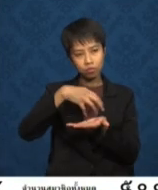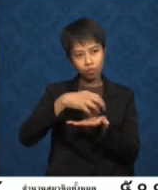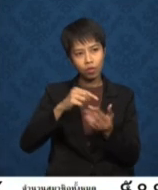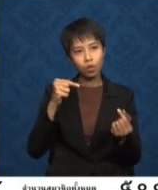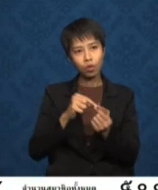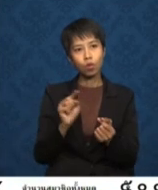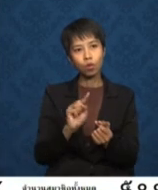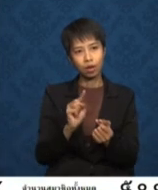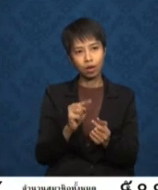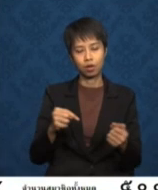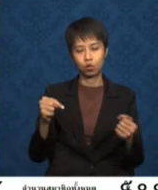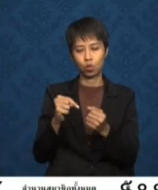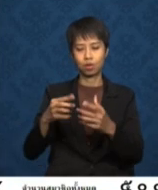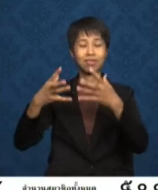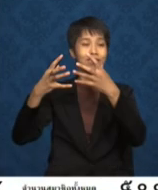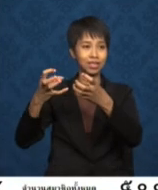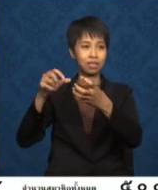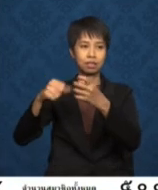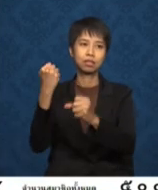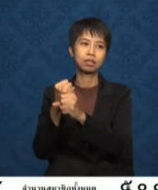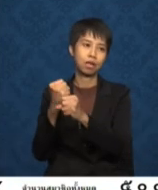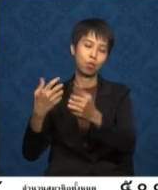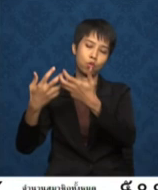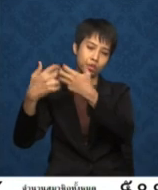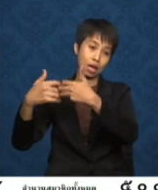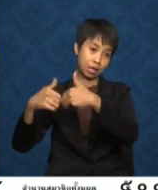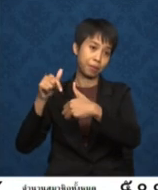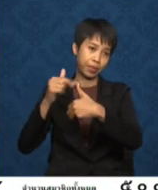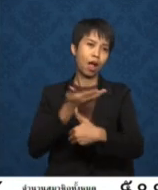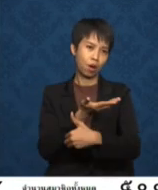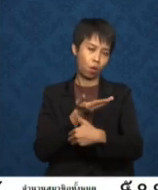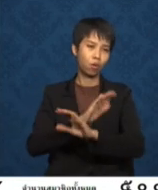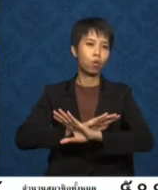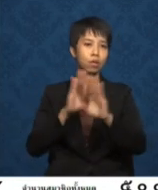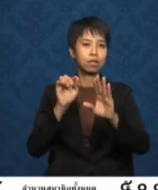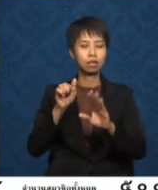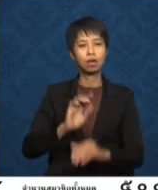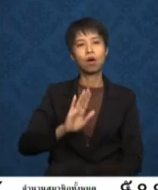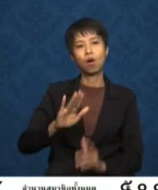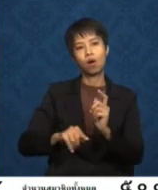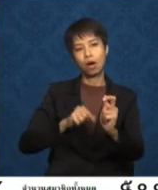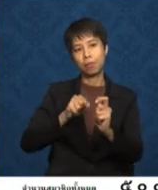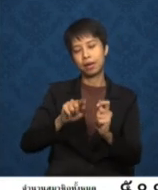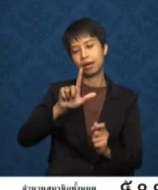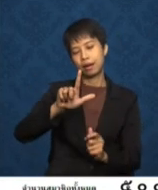กเลิกปรดกาศแล่งหนอุตสาหกรมในพ้นที่ตำบใเยอะแตำบนใวใต้ายของอมเผรกizo